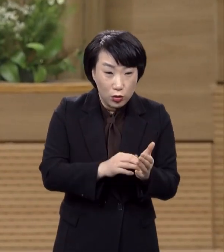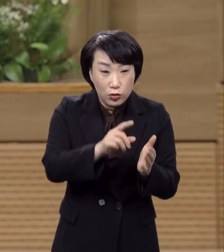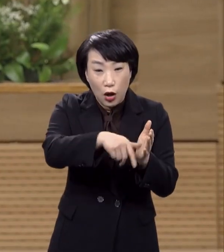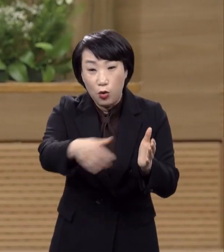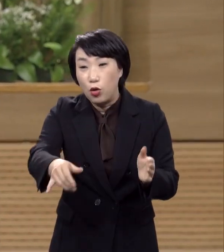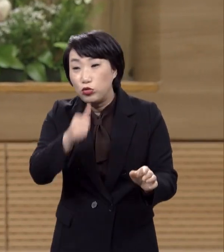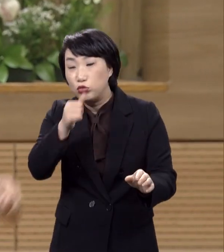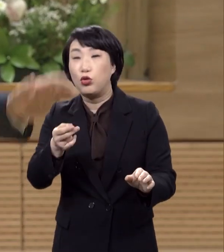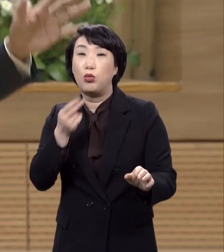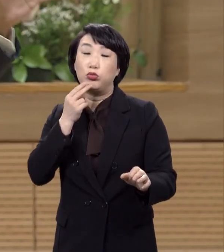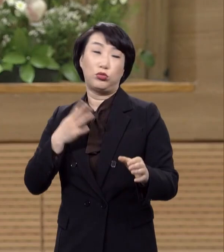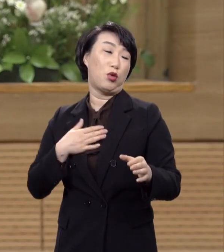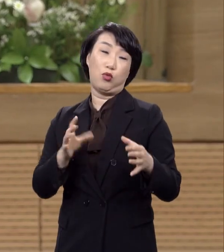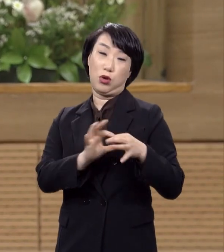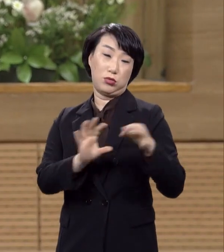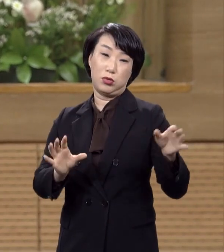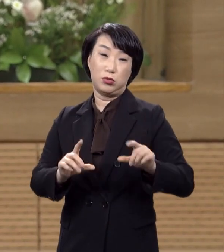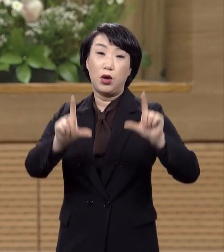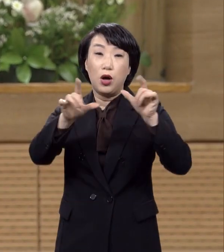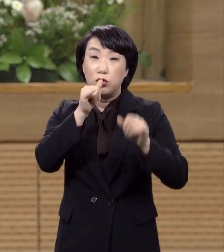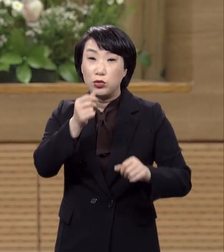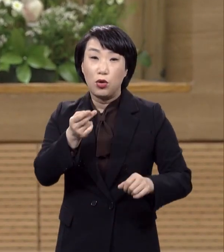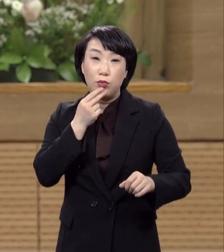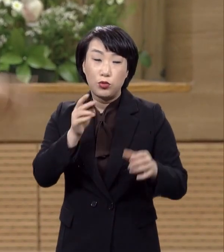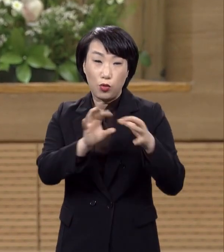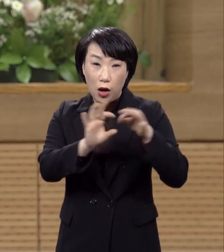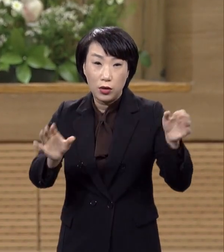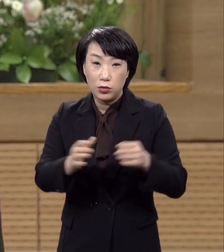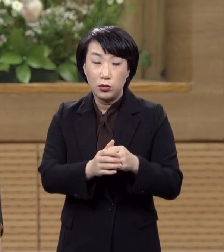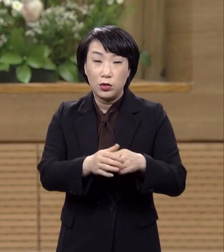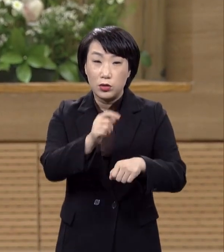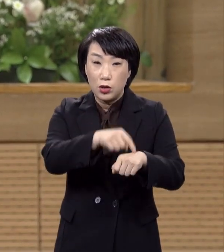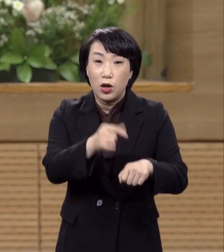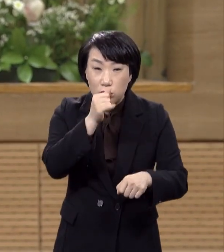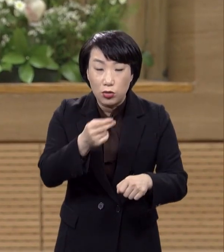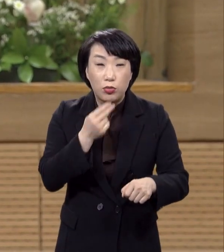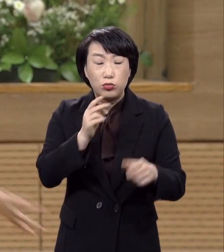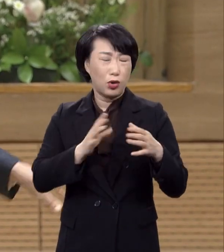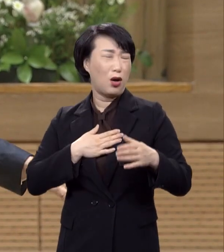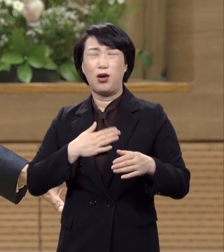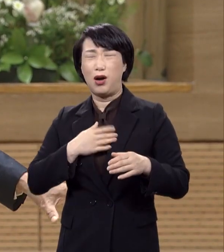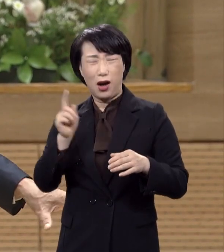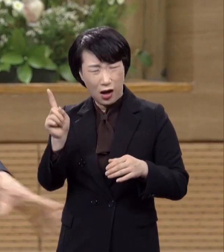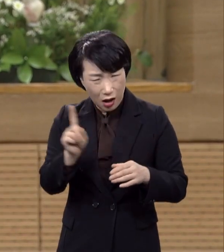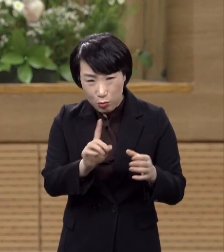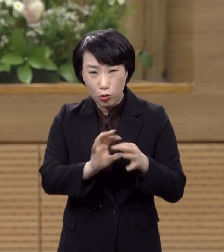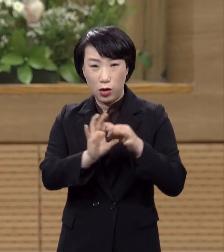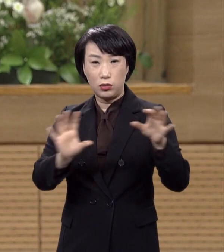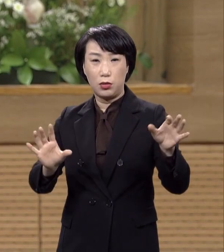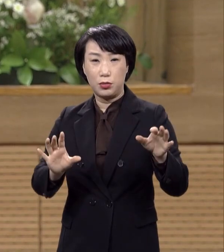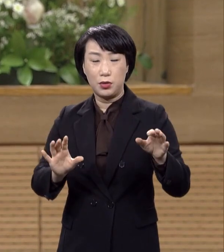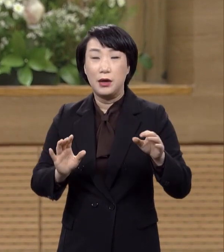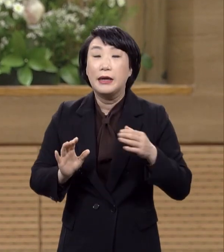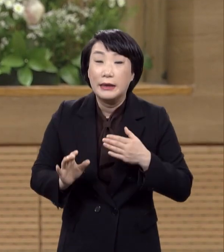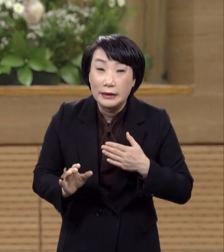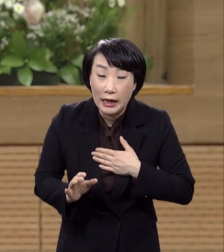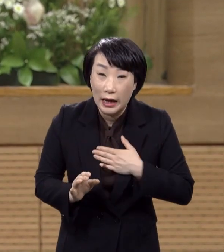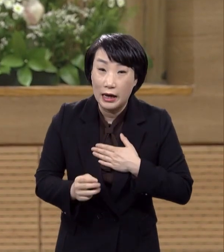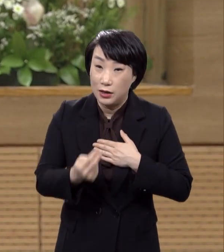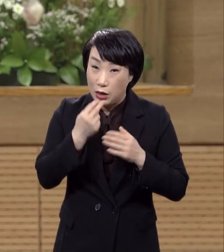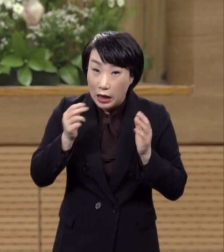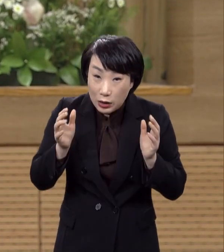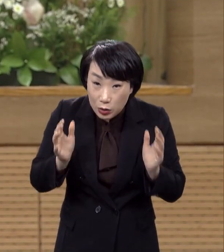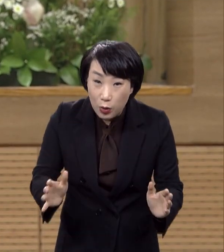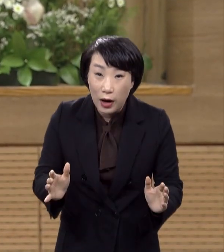세월이 있던 모든 날이 있던 연한이 있던 나와 아무 상관없어요. 내가